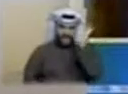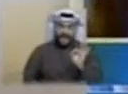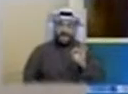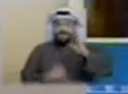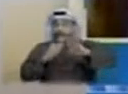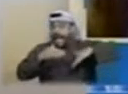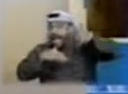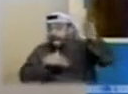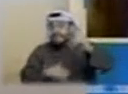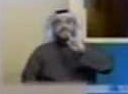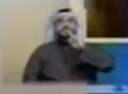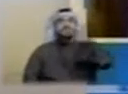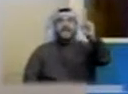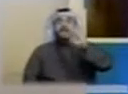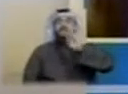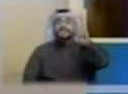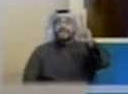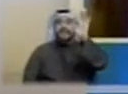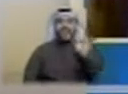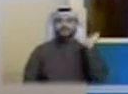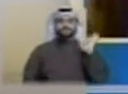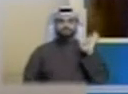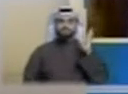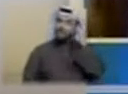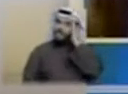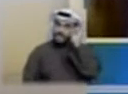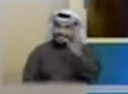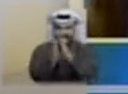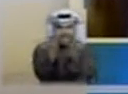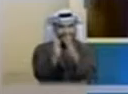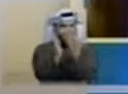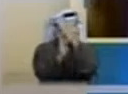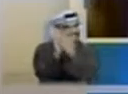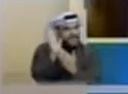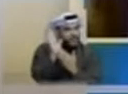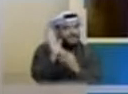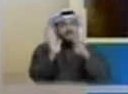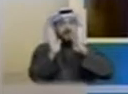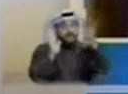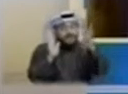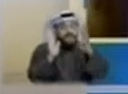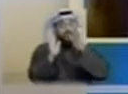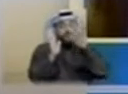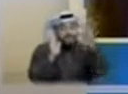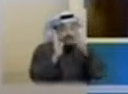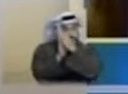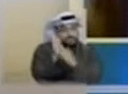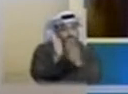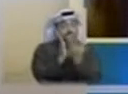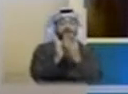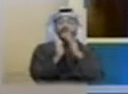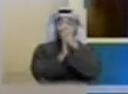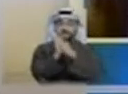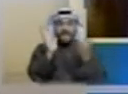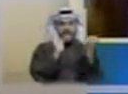سنة، معناته أنه مو شرط أن تكون إقامة بس فقط سنة. يعني إذا كان صلاحية الجواز على فكرة 4 سنوات 5 سنوات، تبي تطلع له